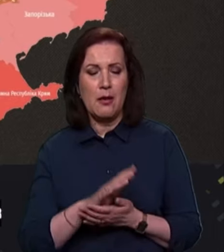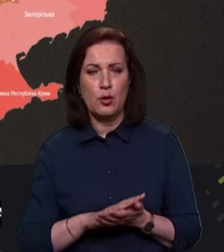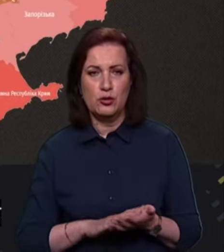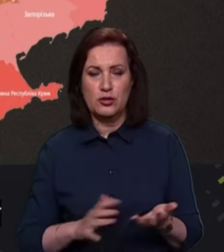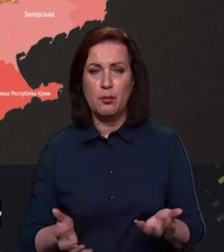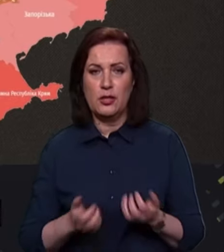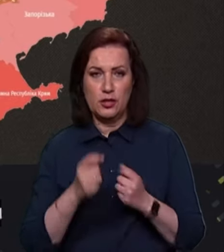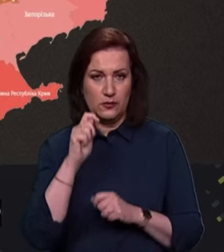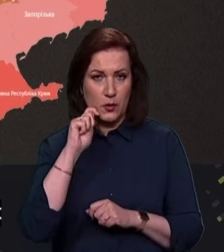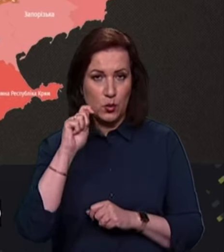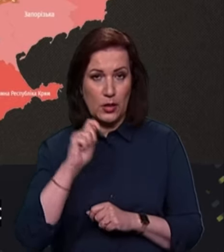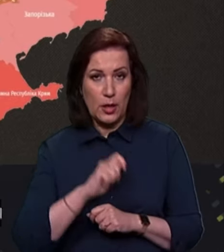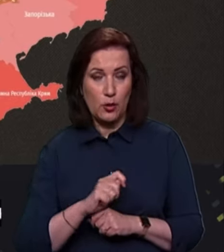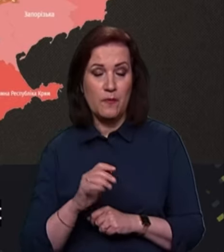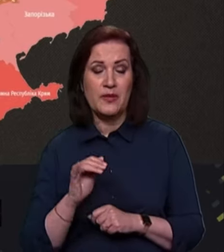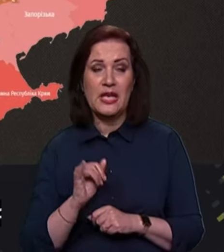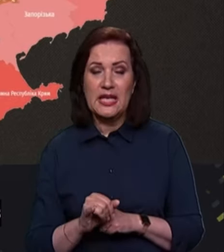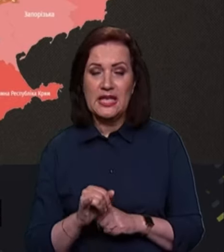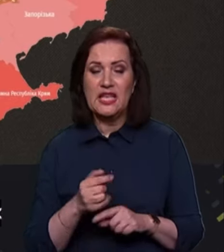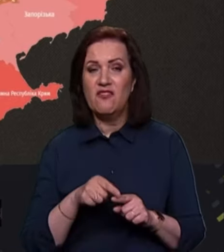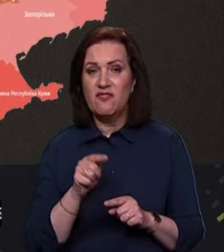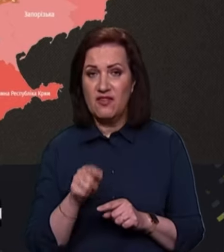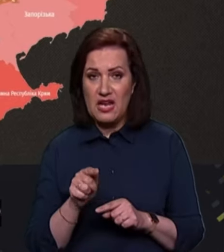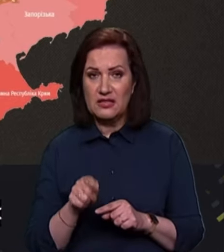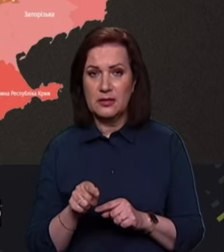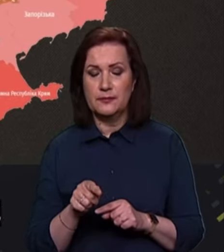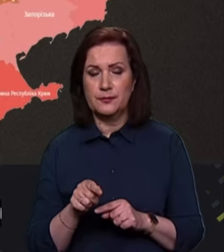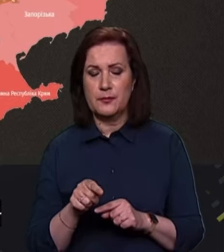продолжают поддерживать Украину. И